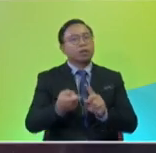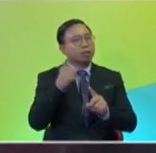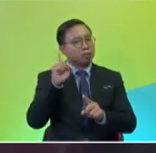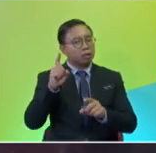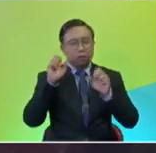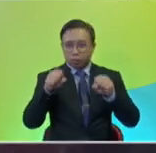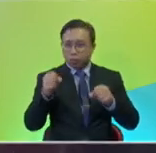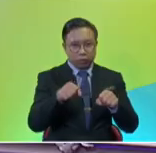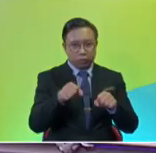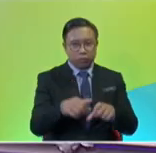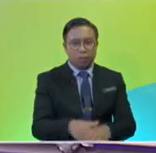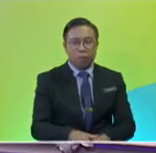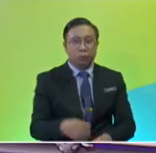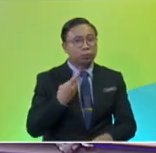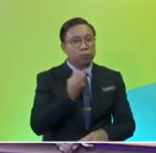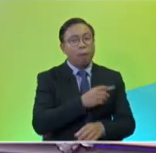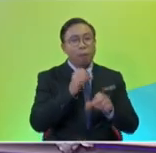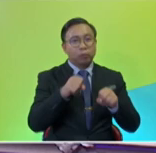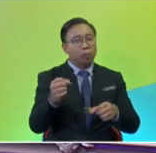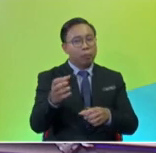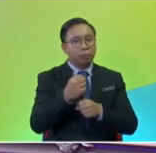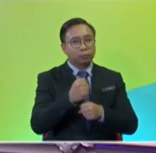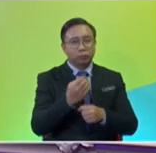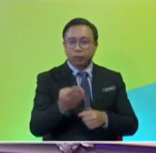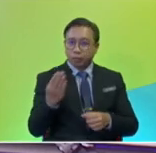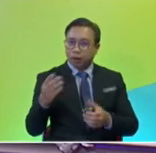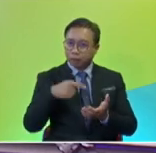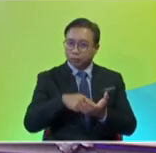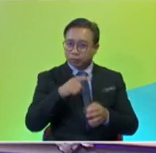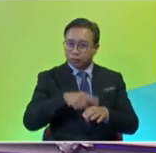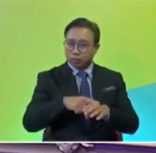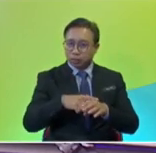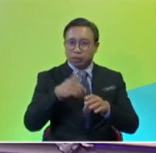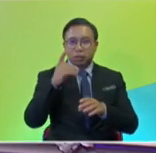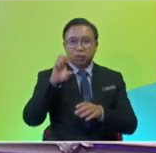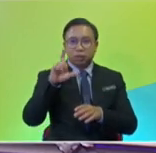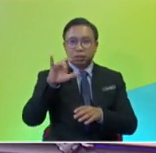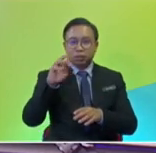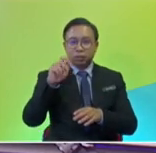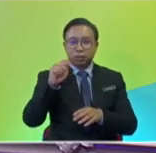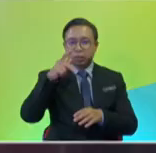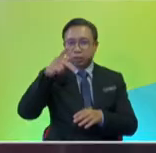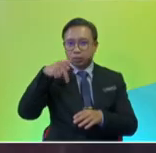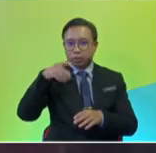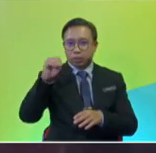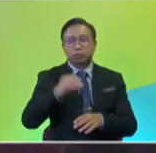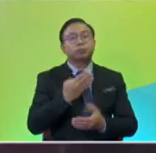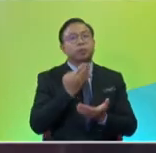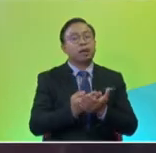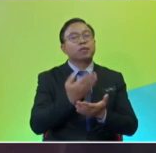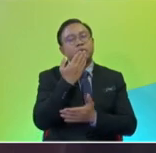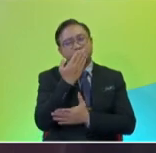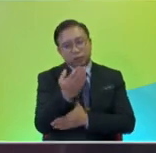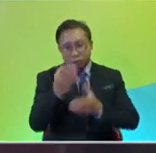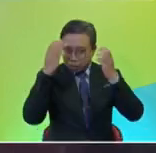boleh mendapatkannya? Kita boleh dapatkan bahan-bahan ini di Pelantar Delima KPM. Okey, baik cikgu. Terima kasih cikgu